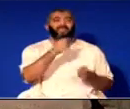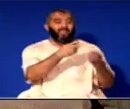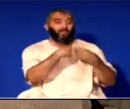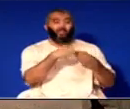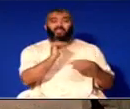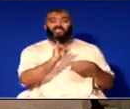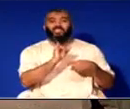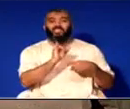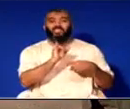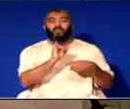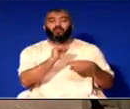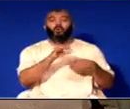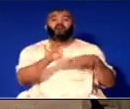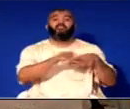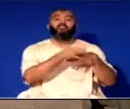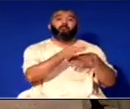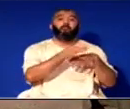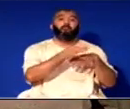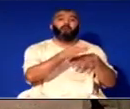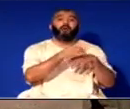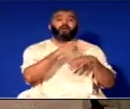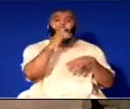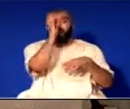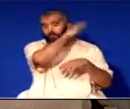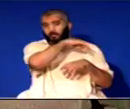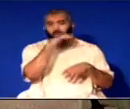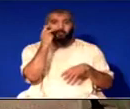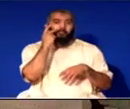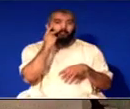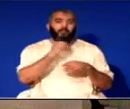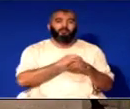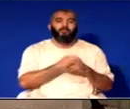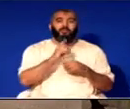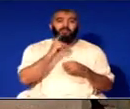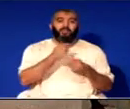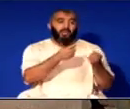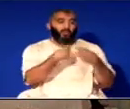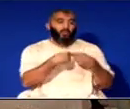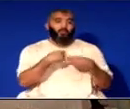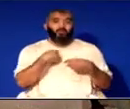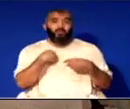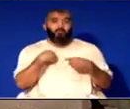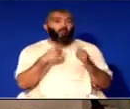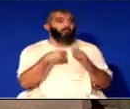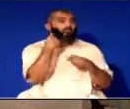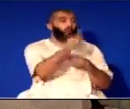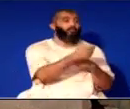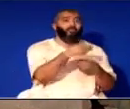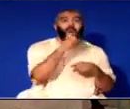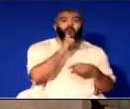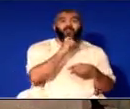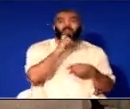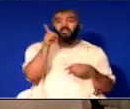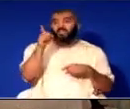ملهاش، تقول لك ماتت وهي لم تقم بإرجاع هذه الأمانة، نعم، فماذا